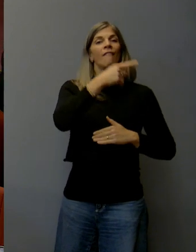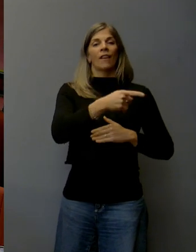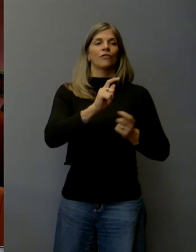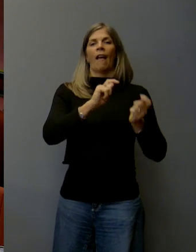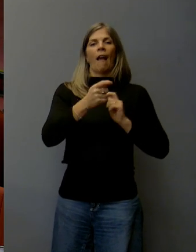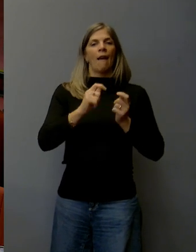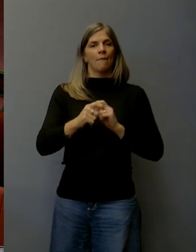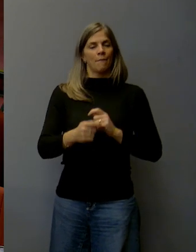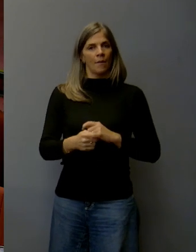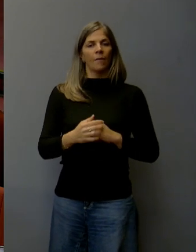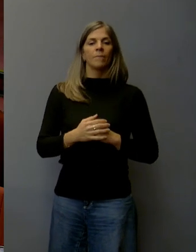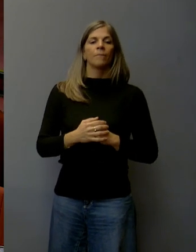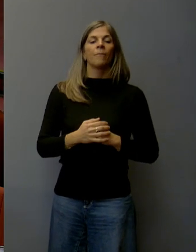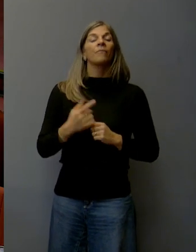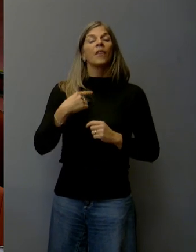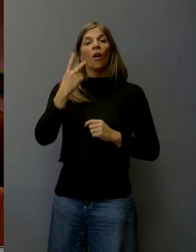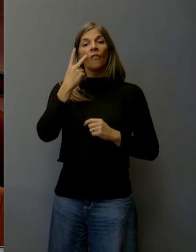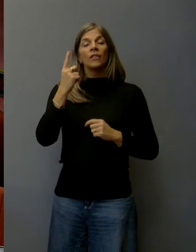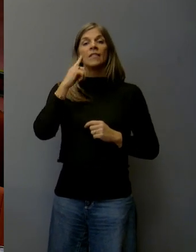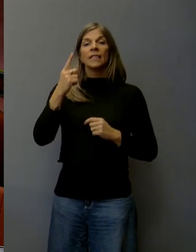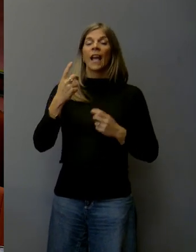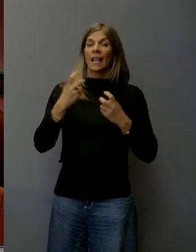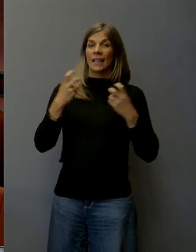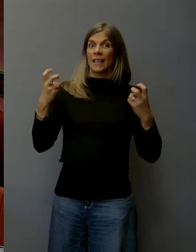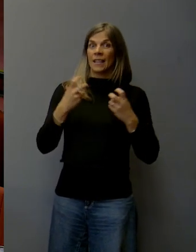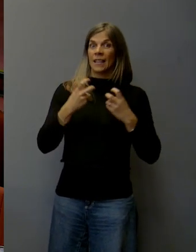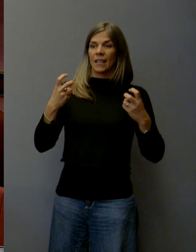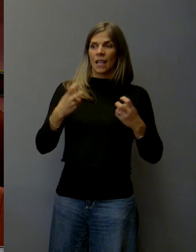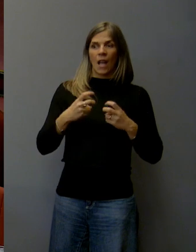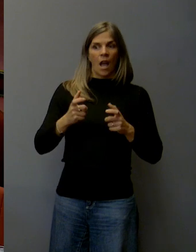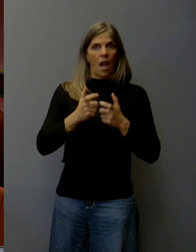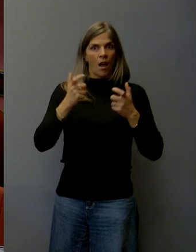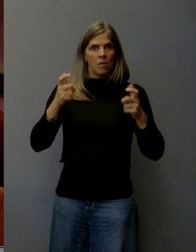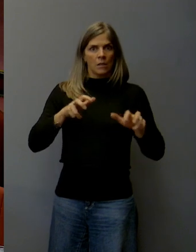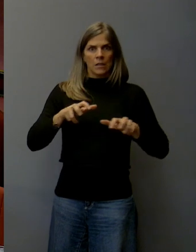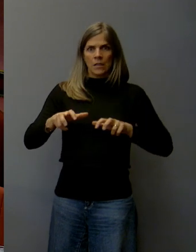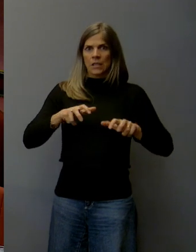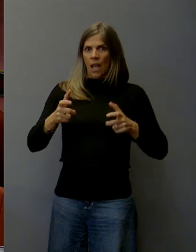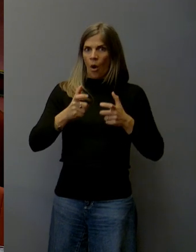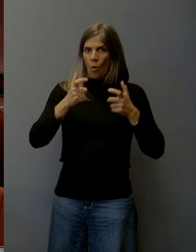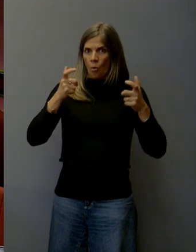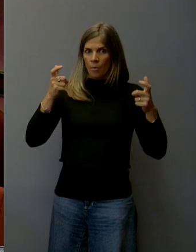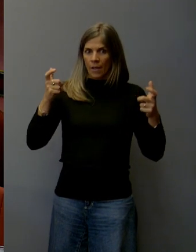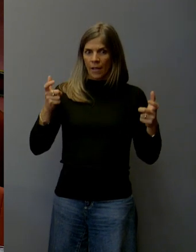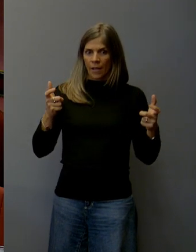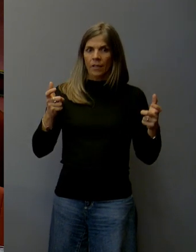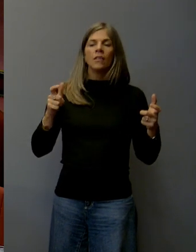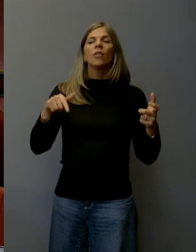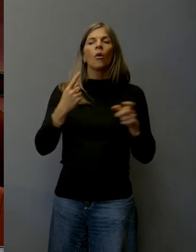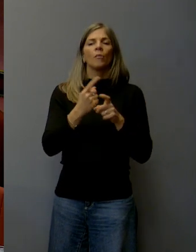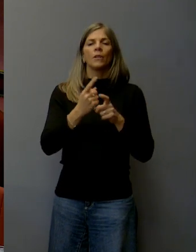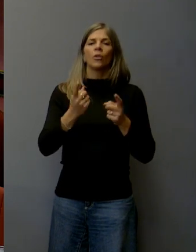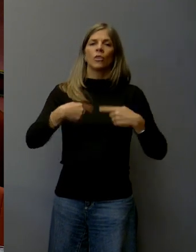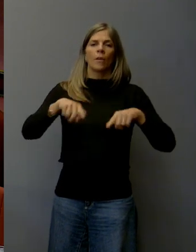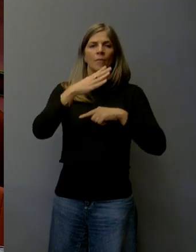che le tensioni aumentano ed è difficile disbrigare conviene sospendere e fare una capigruppo ma scientifico non per forzare Ma